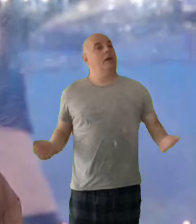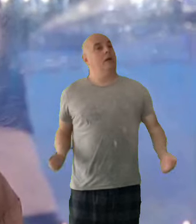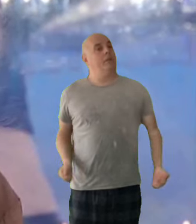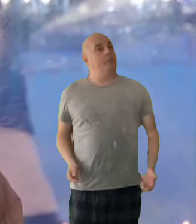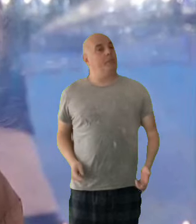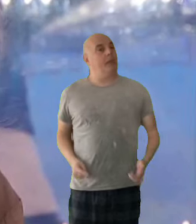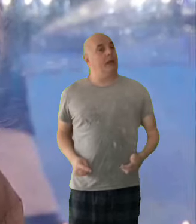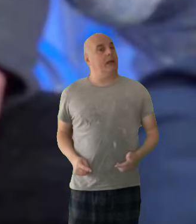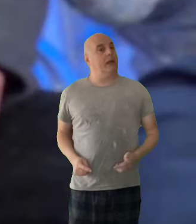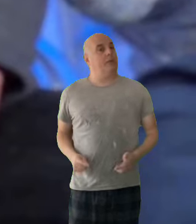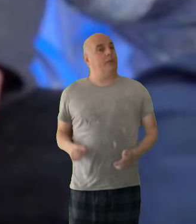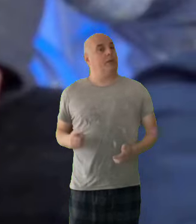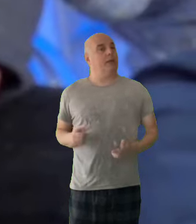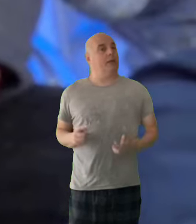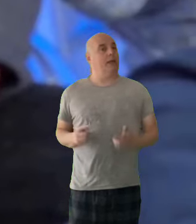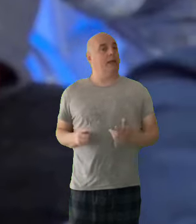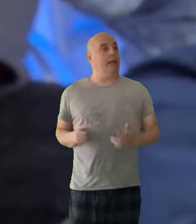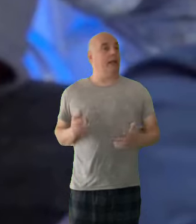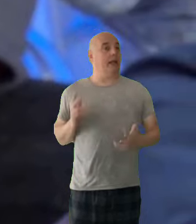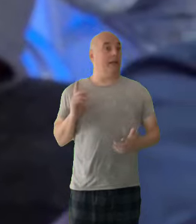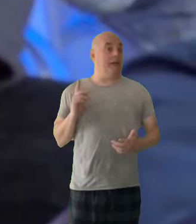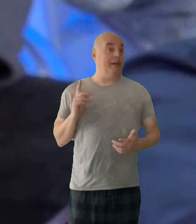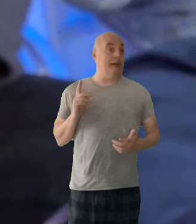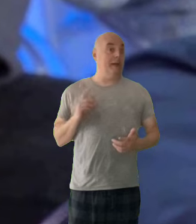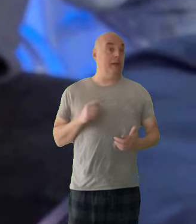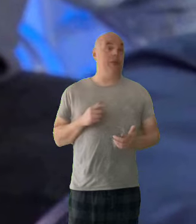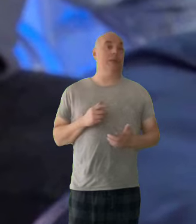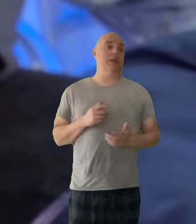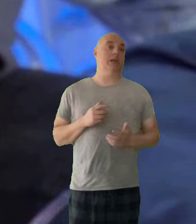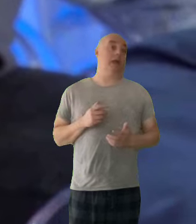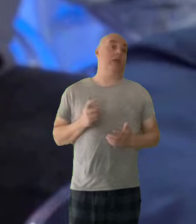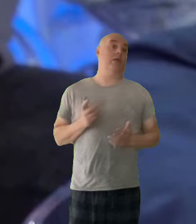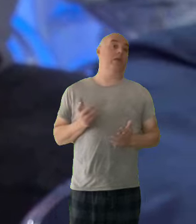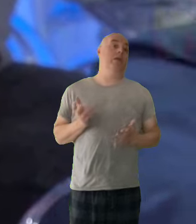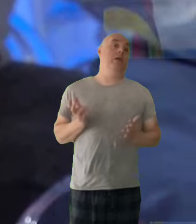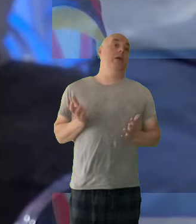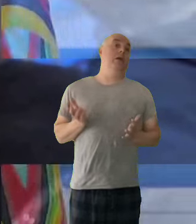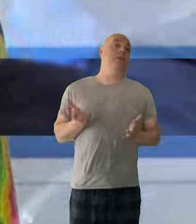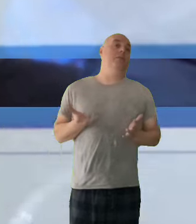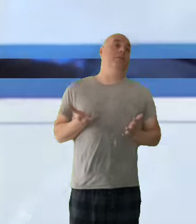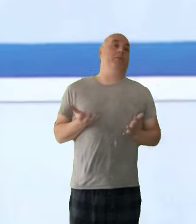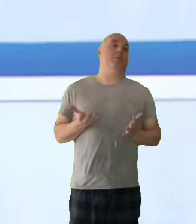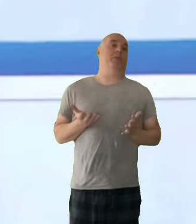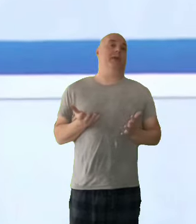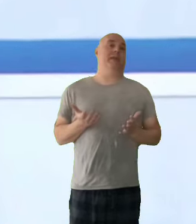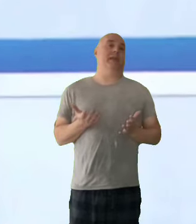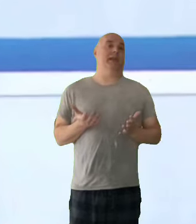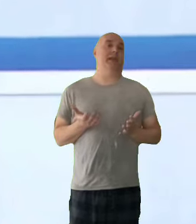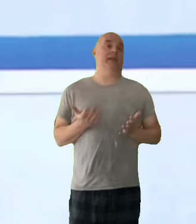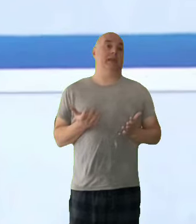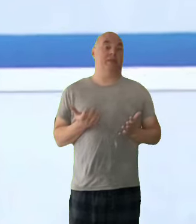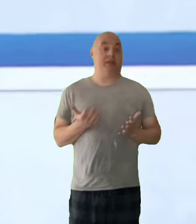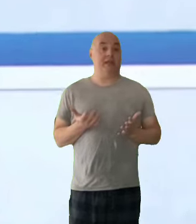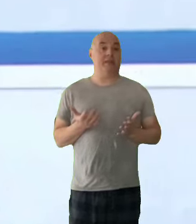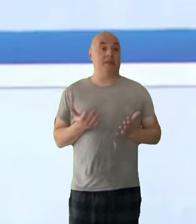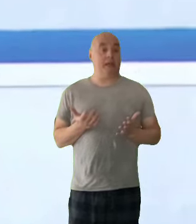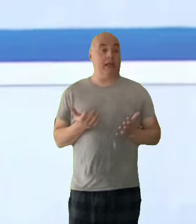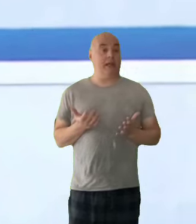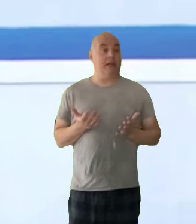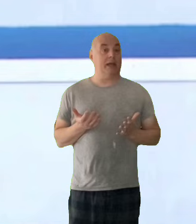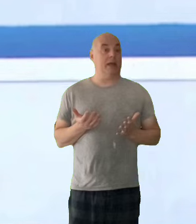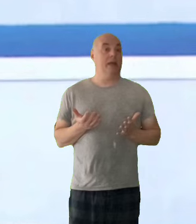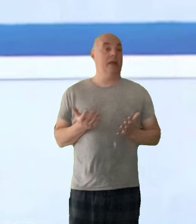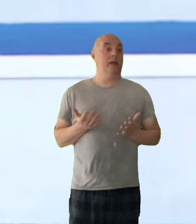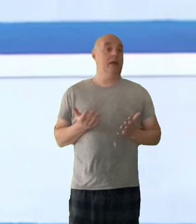consegnato e dove A quanto pare en pon erano segnati i due calici Divino Dopo aver ascoltato la versione di